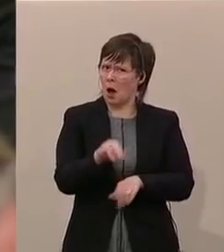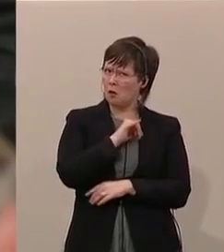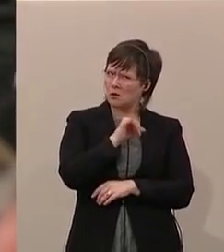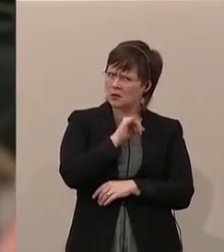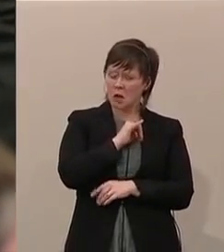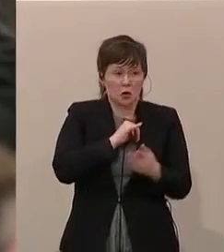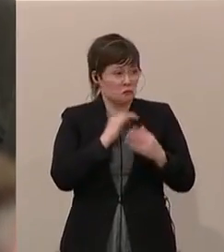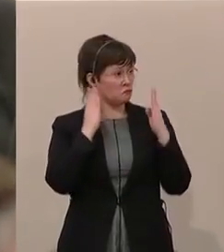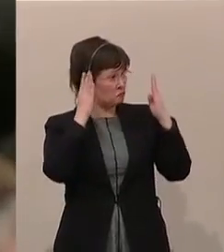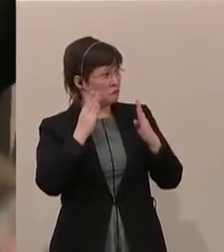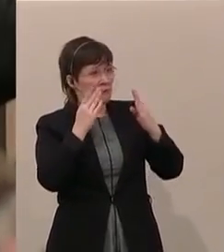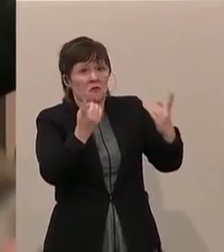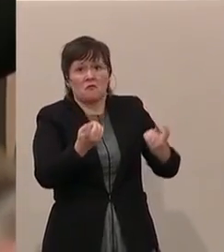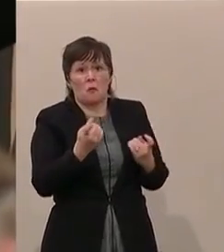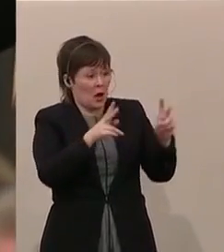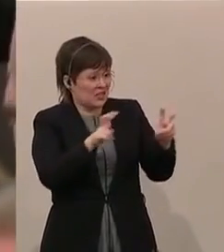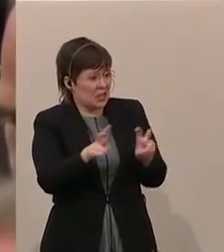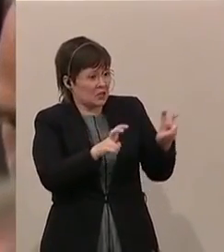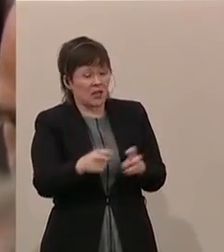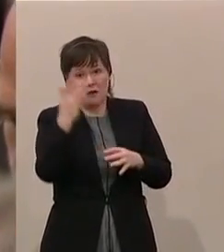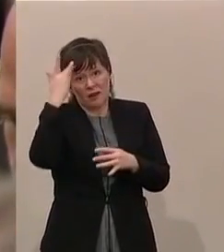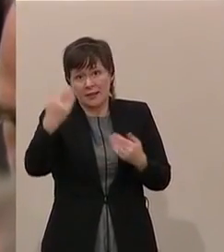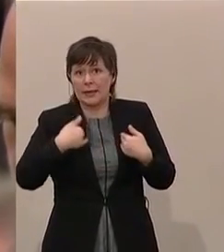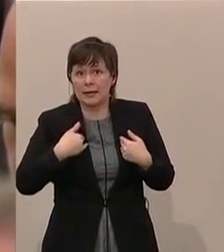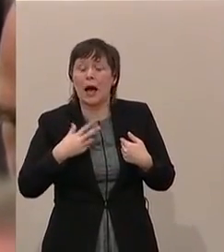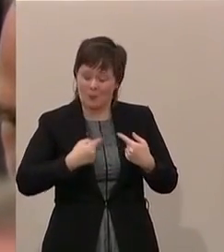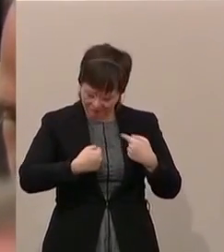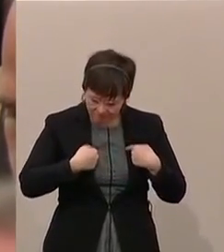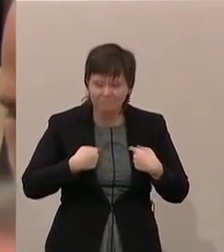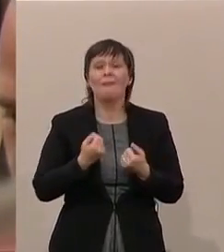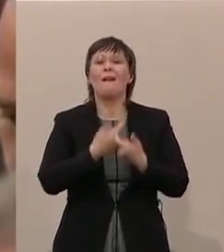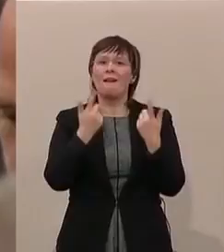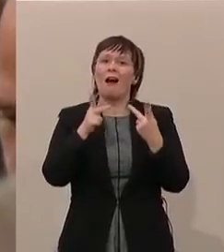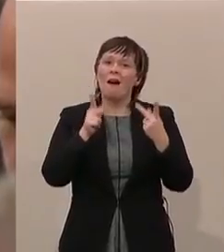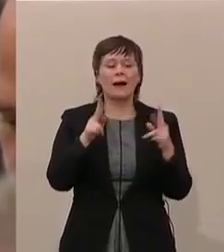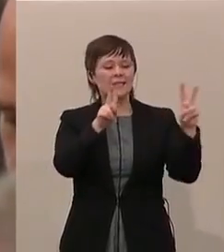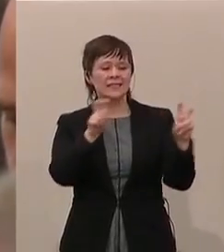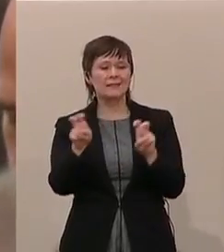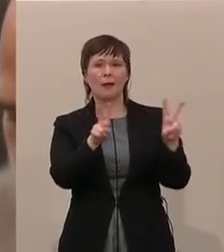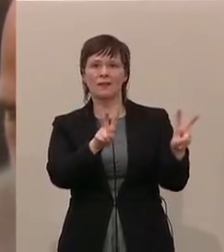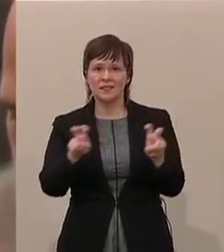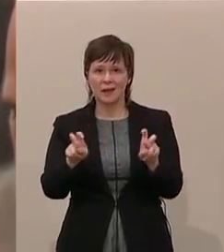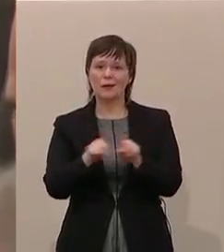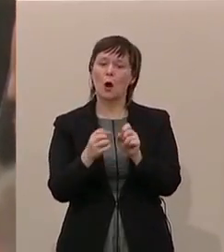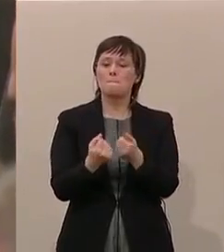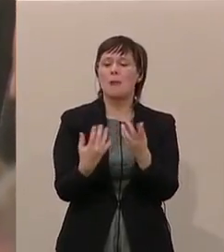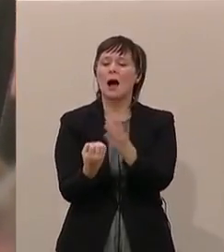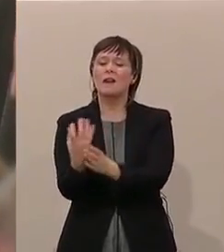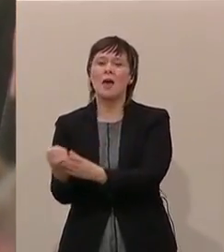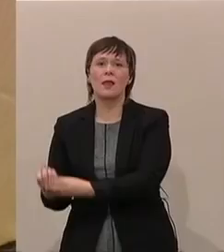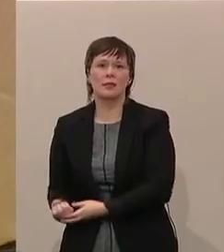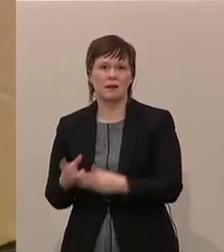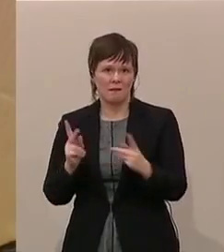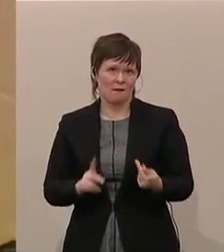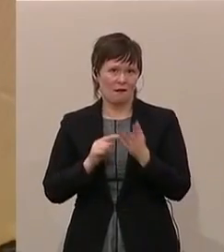er spricht. Ich kann Ihnen aber ganz, ganz klar ein paar Zitate und Quellen nennen, die interessant sind. Nehme ich zum